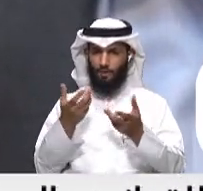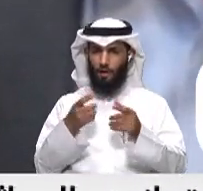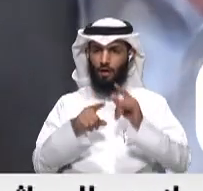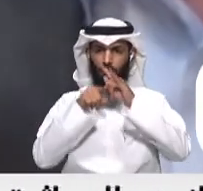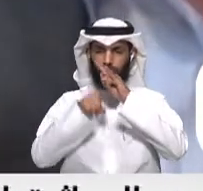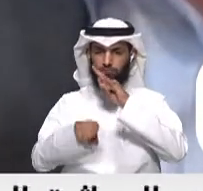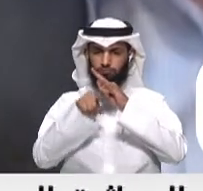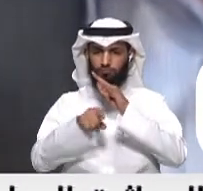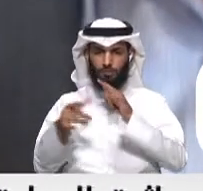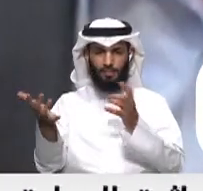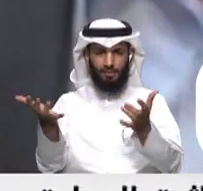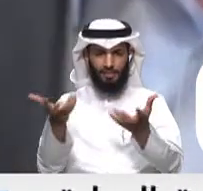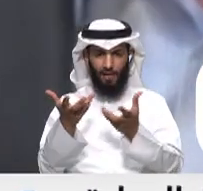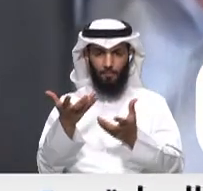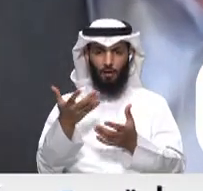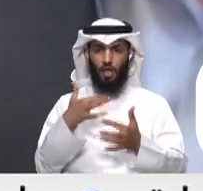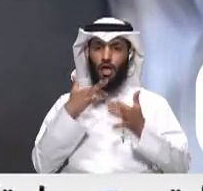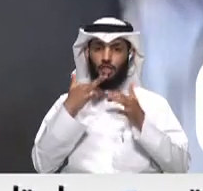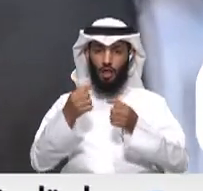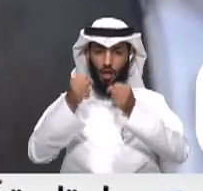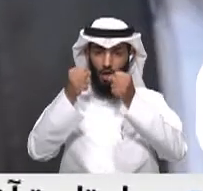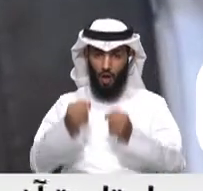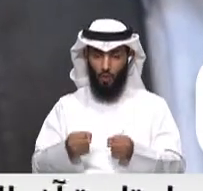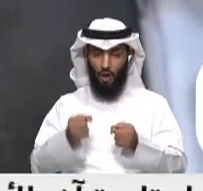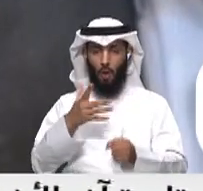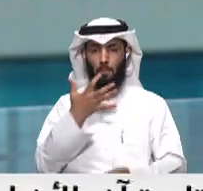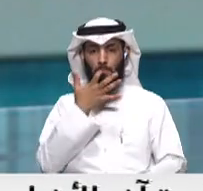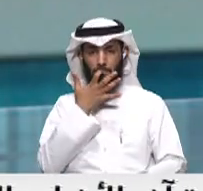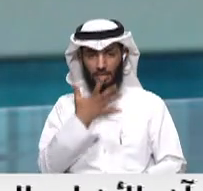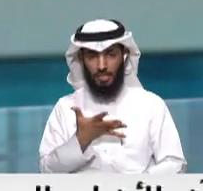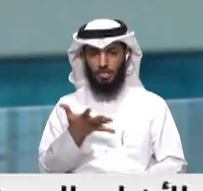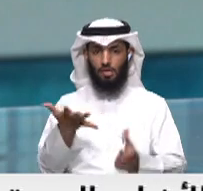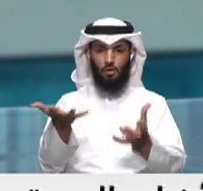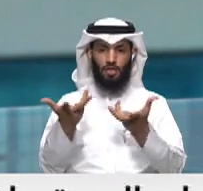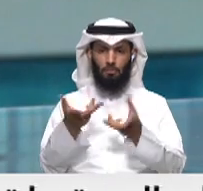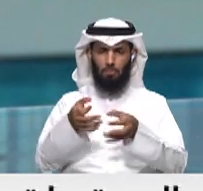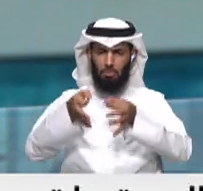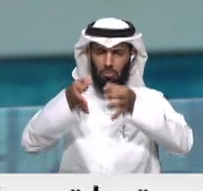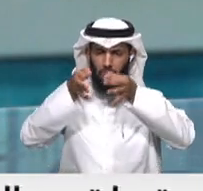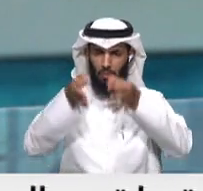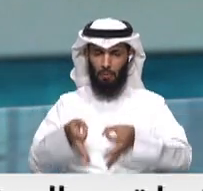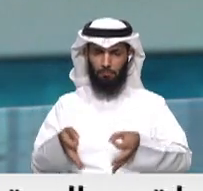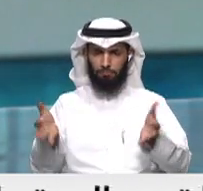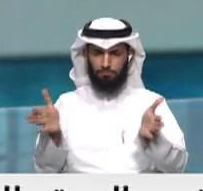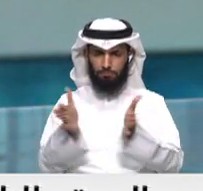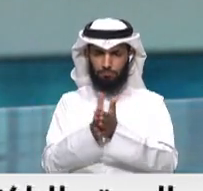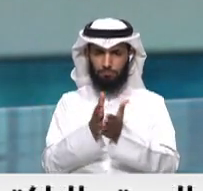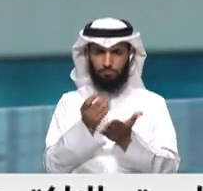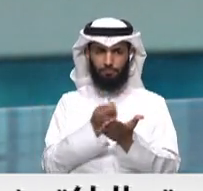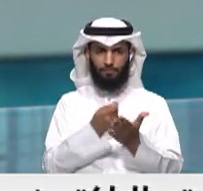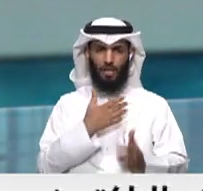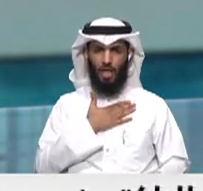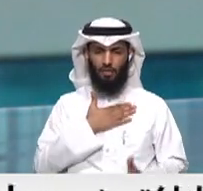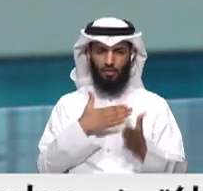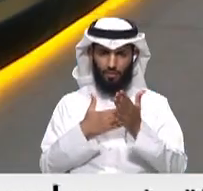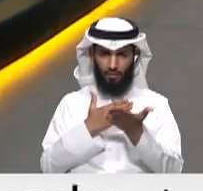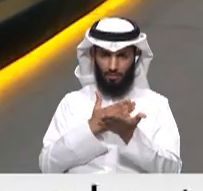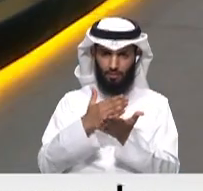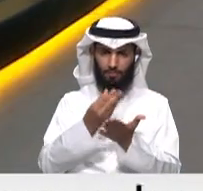هذه القواعد، على هذه الأهداف. إذن دكتور محمد، يعني في إذا سمحتي لي. نعم